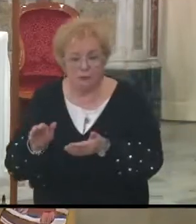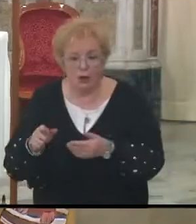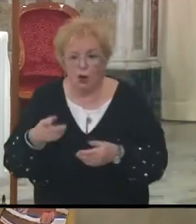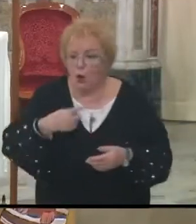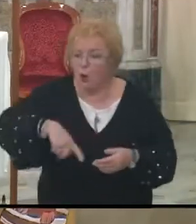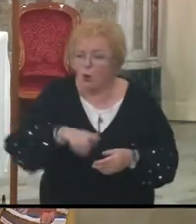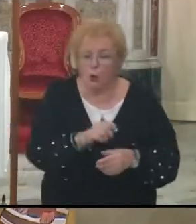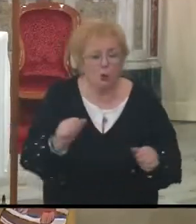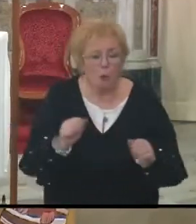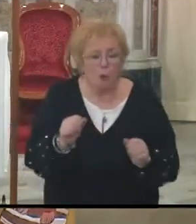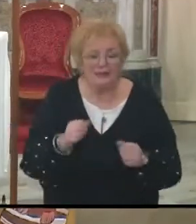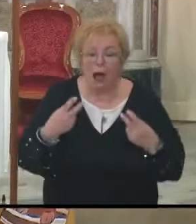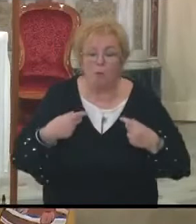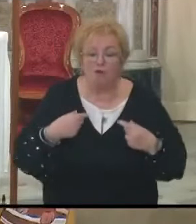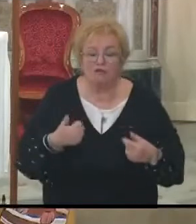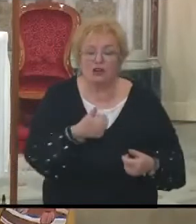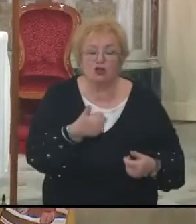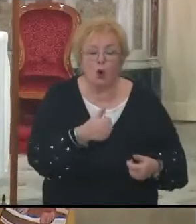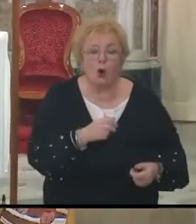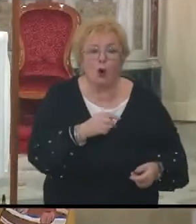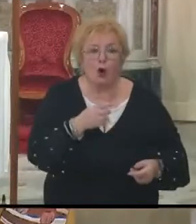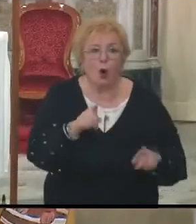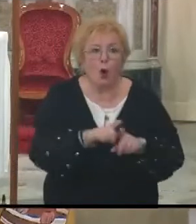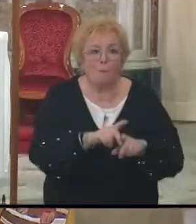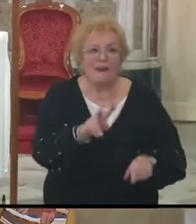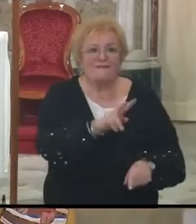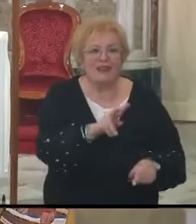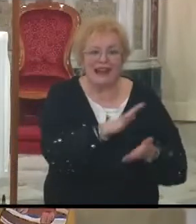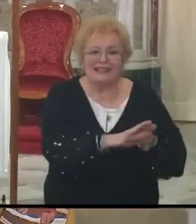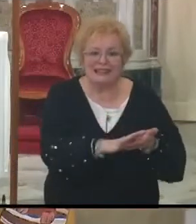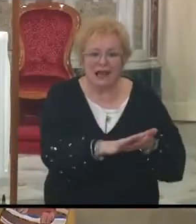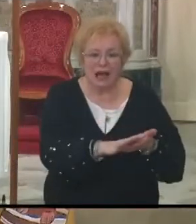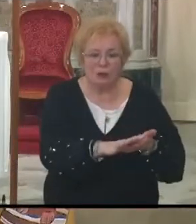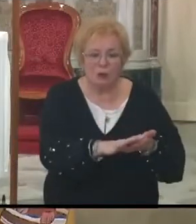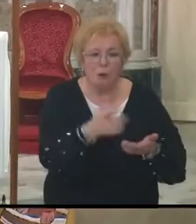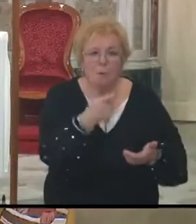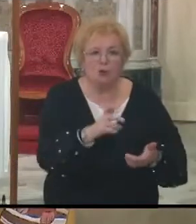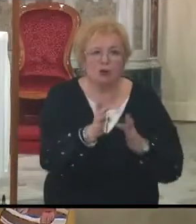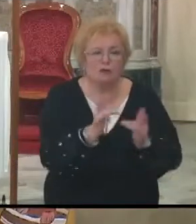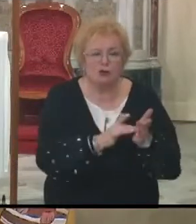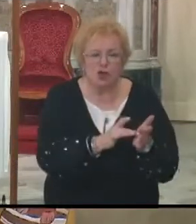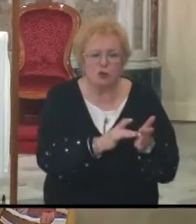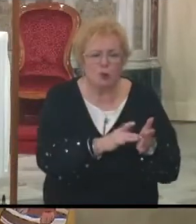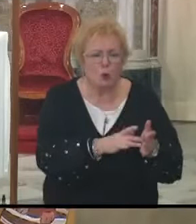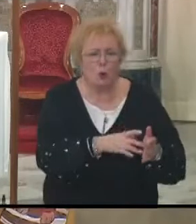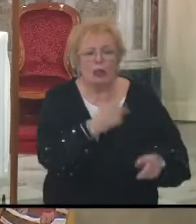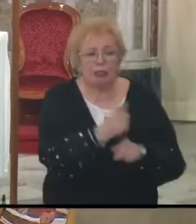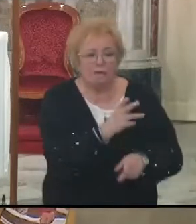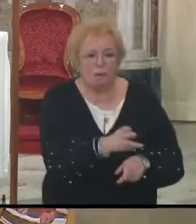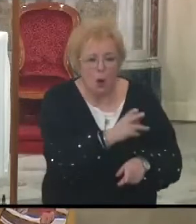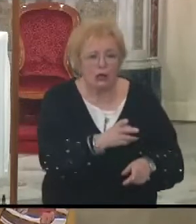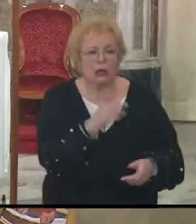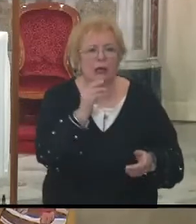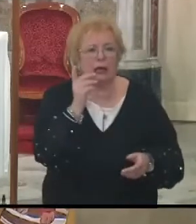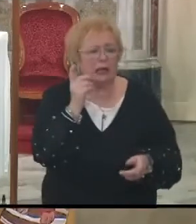possiamo essere coloro che si disperano non possiamo essere coloro che stanno sempre lì a lamentarsi a dire che le cose non vanno